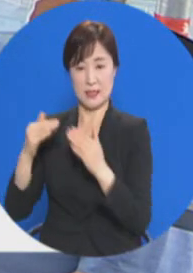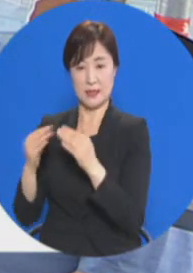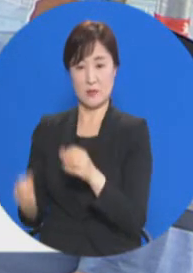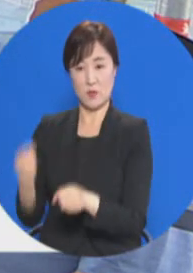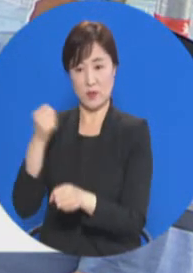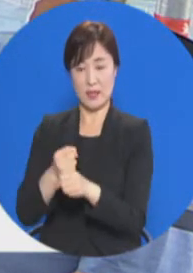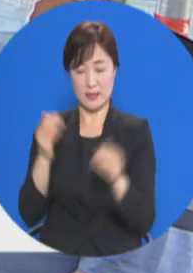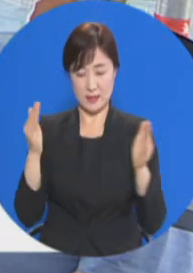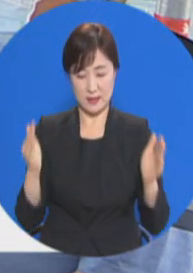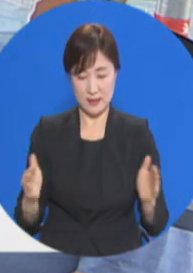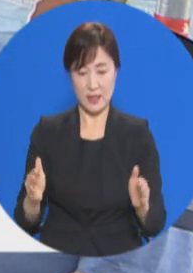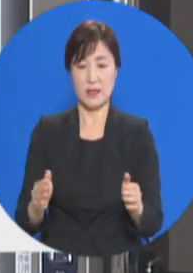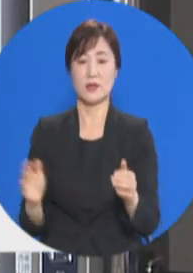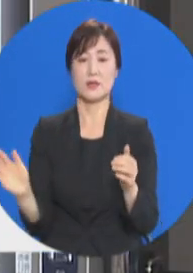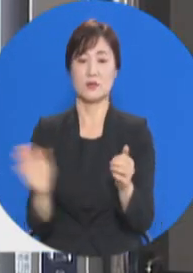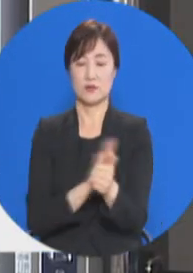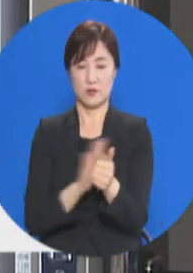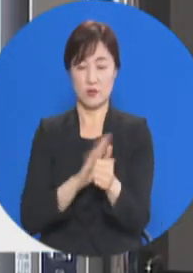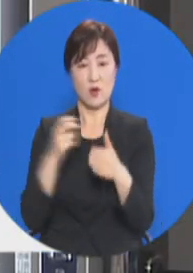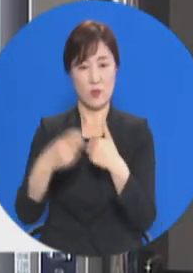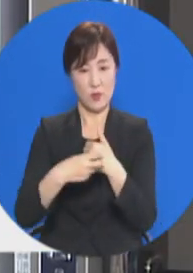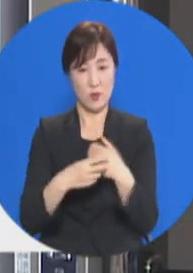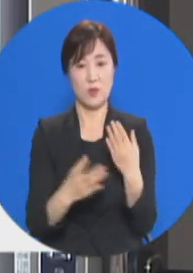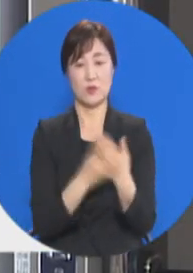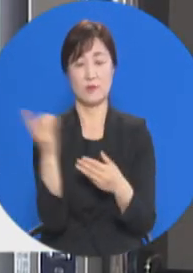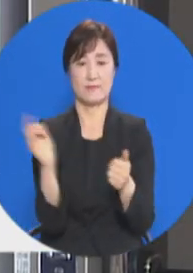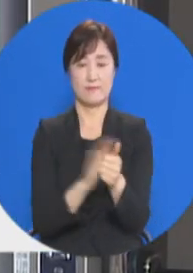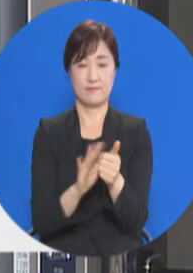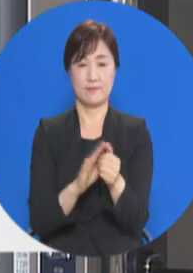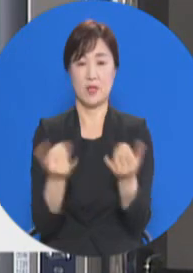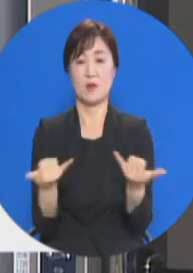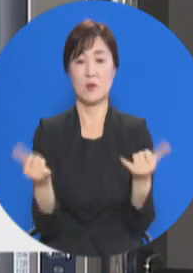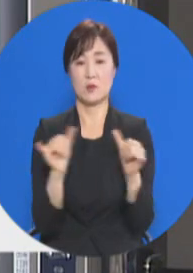주거와 의료, 돌봄 서비스를 통합적으로 지원하는